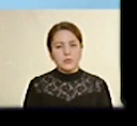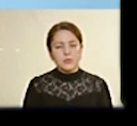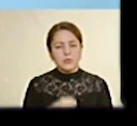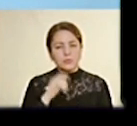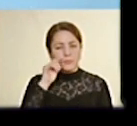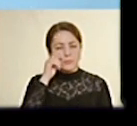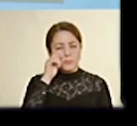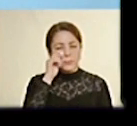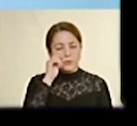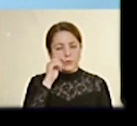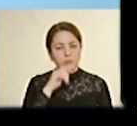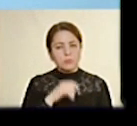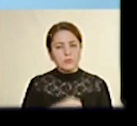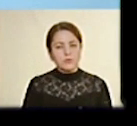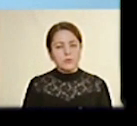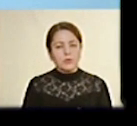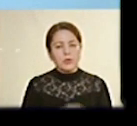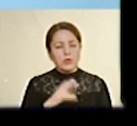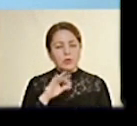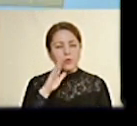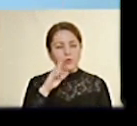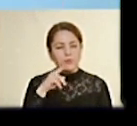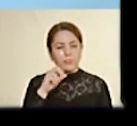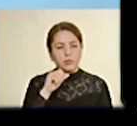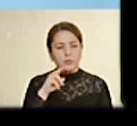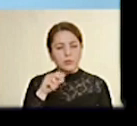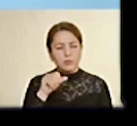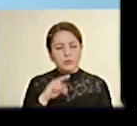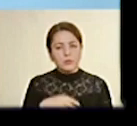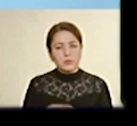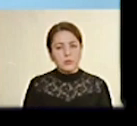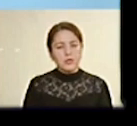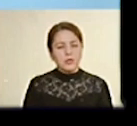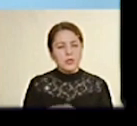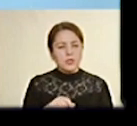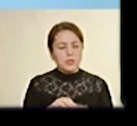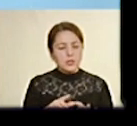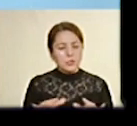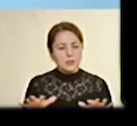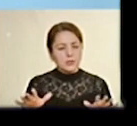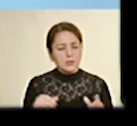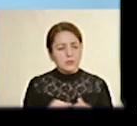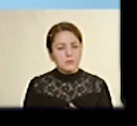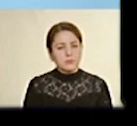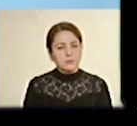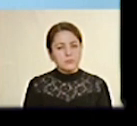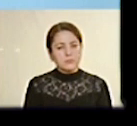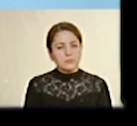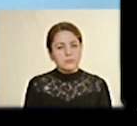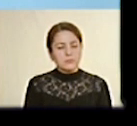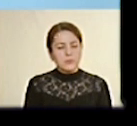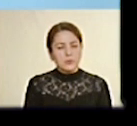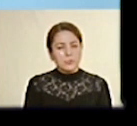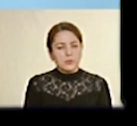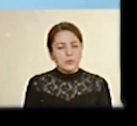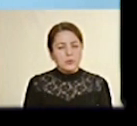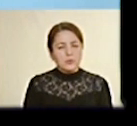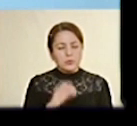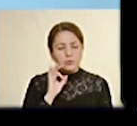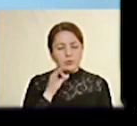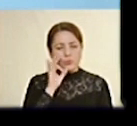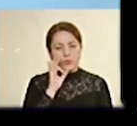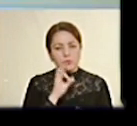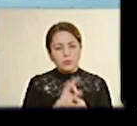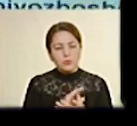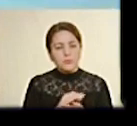Piyoz boshidan, novdasidan, ildiz poyasidan. Demak, to'g'ri